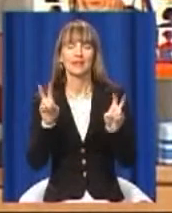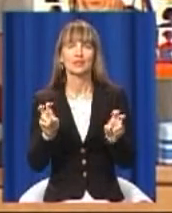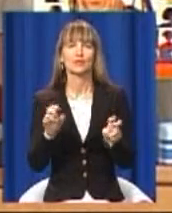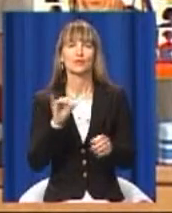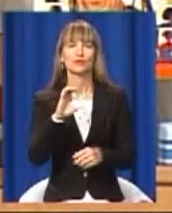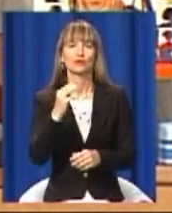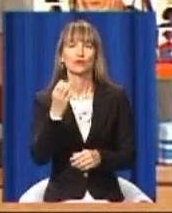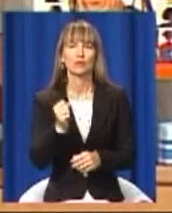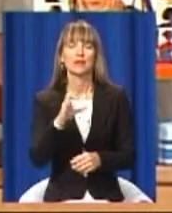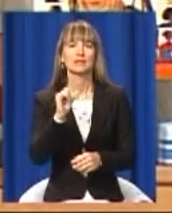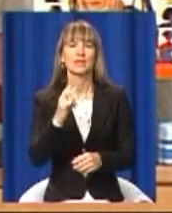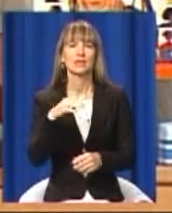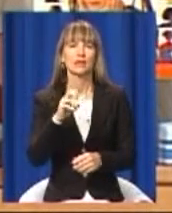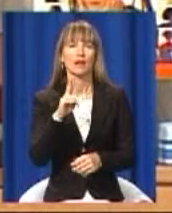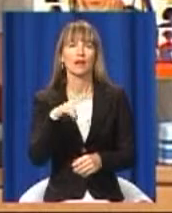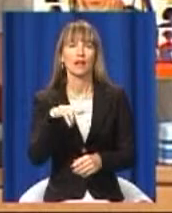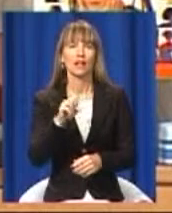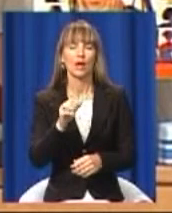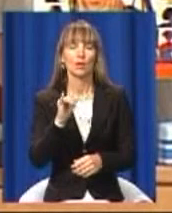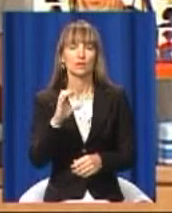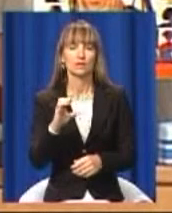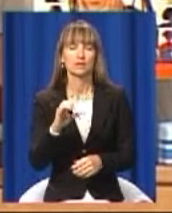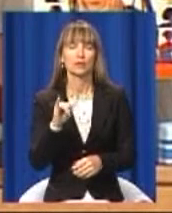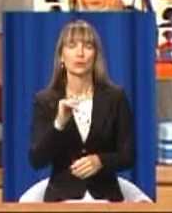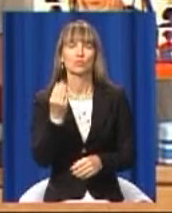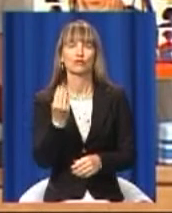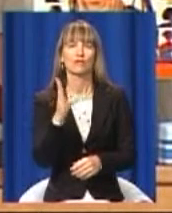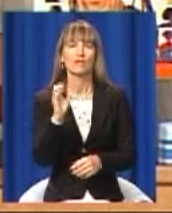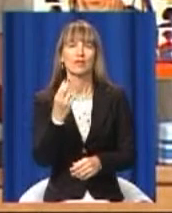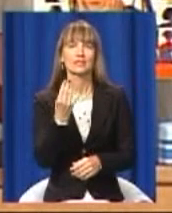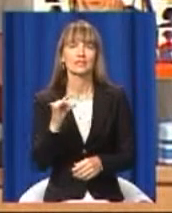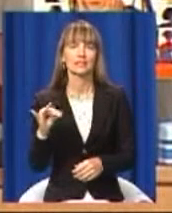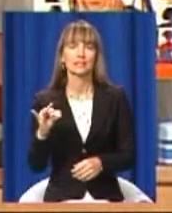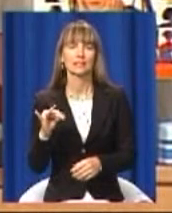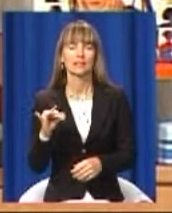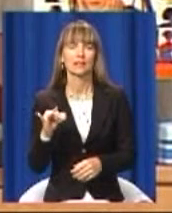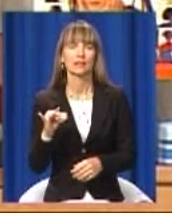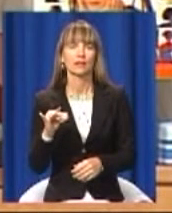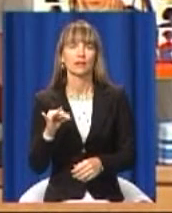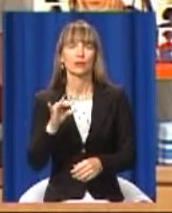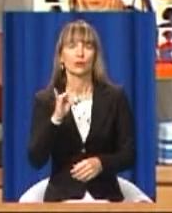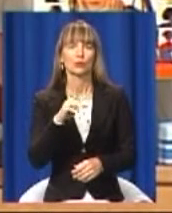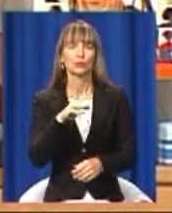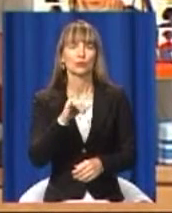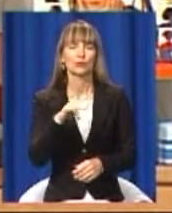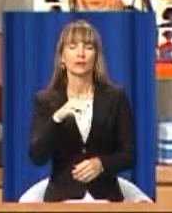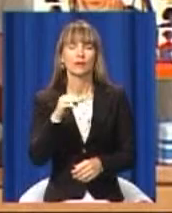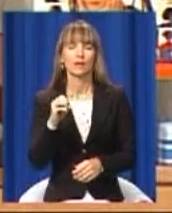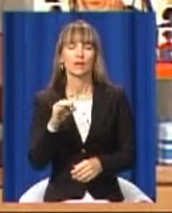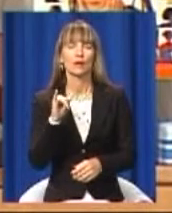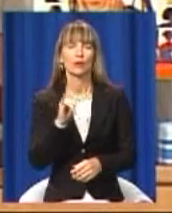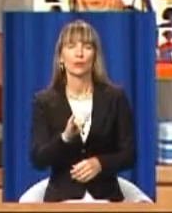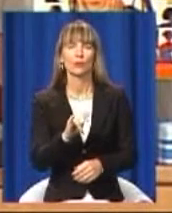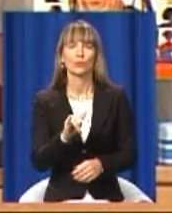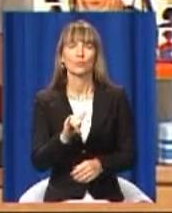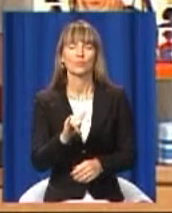США Санта-Клаус, як ми вже знаємо, у Швеції Юльтумте, та у...